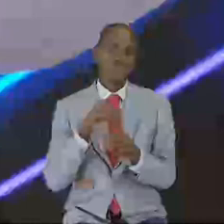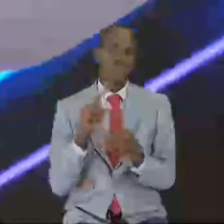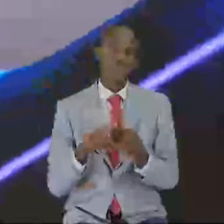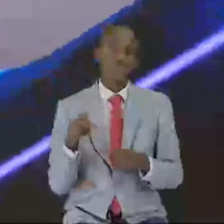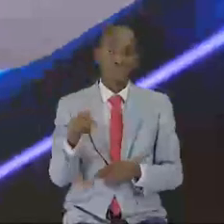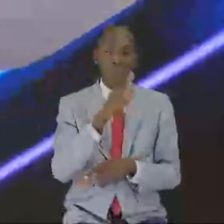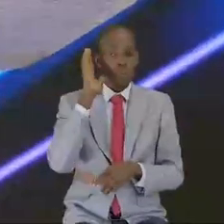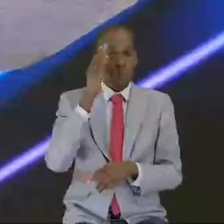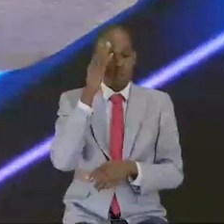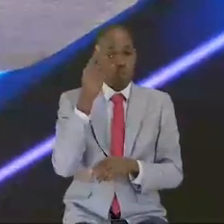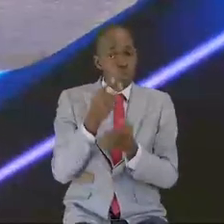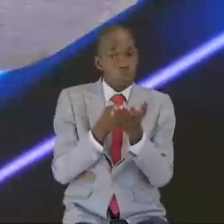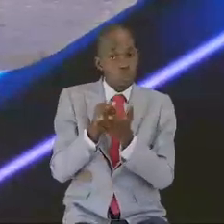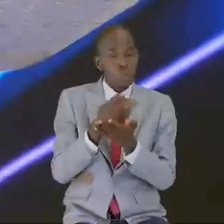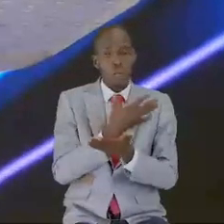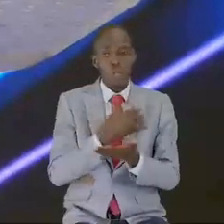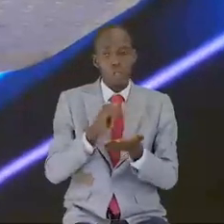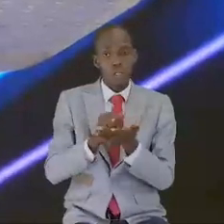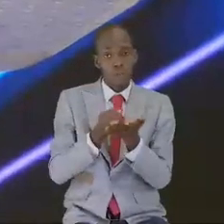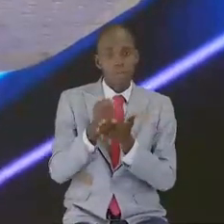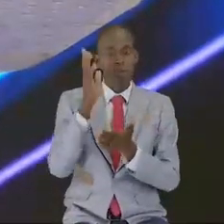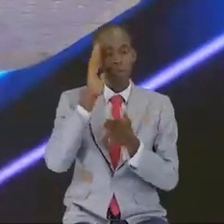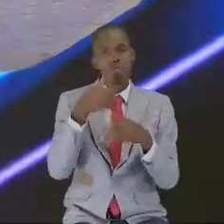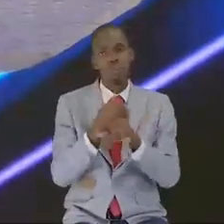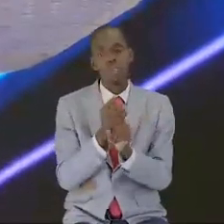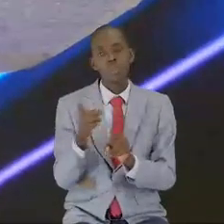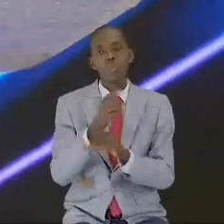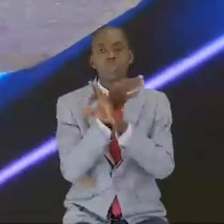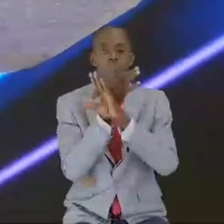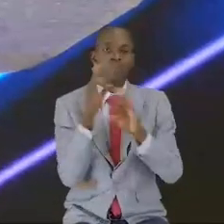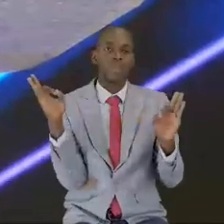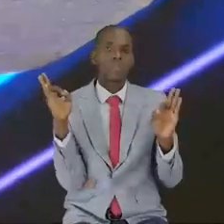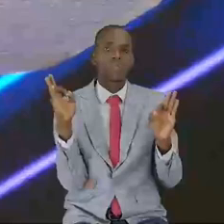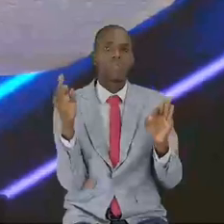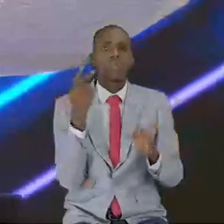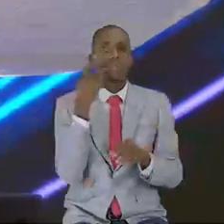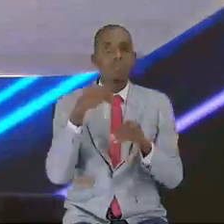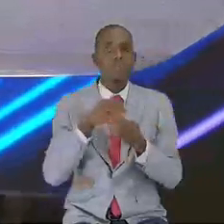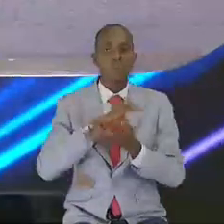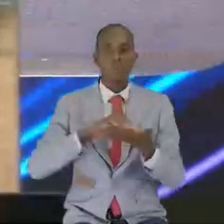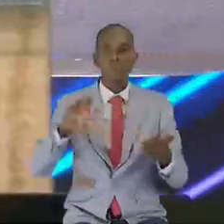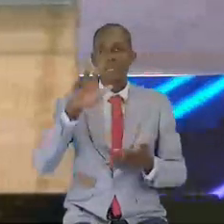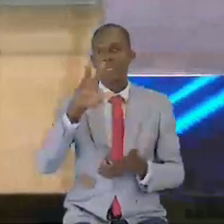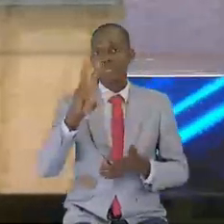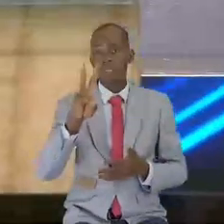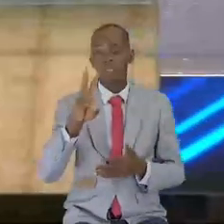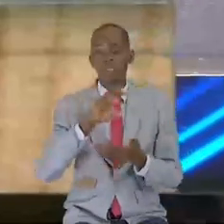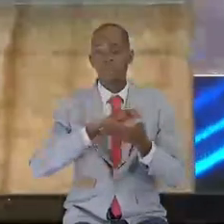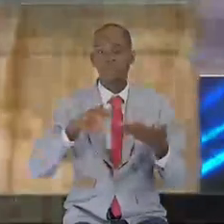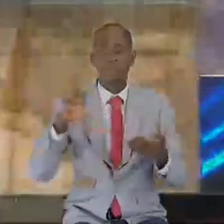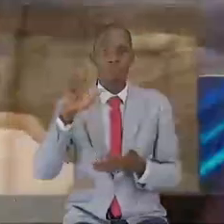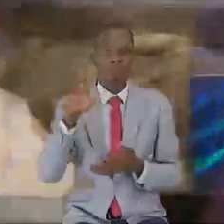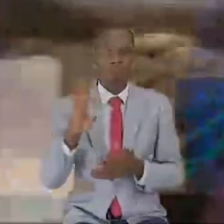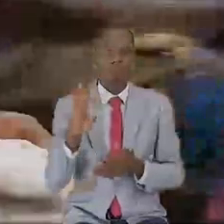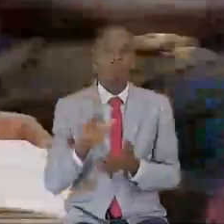la vérité et la vérité vous affranchira. Voyez le verset 36. Verset